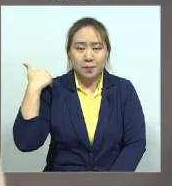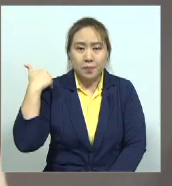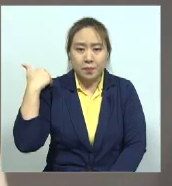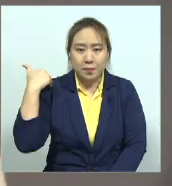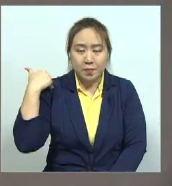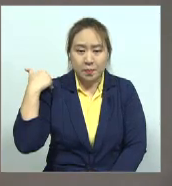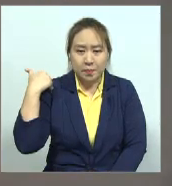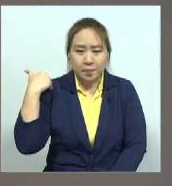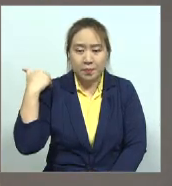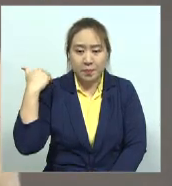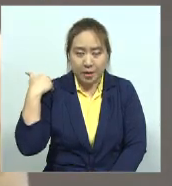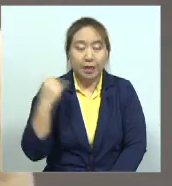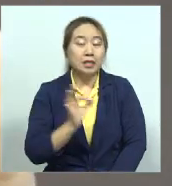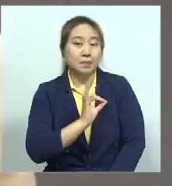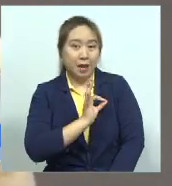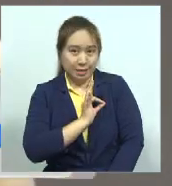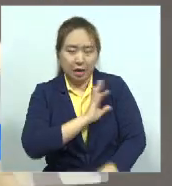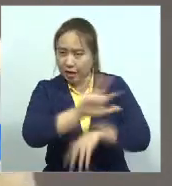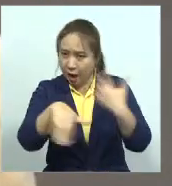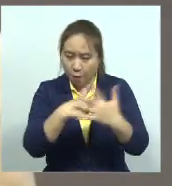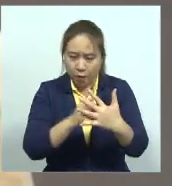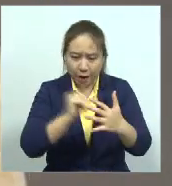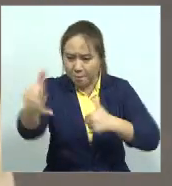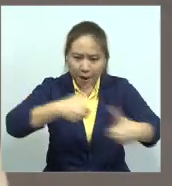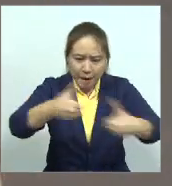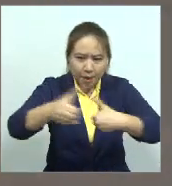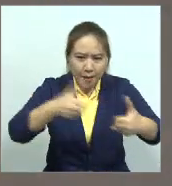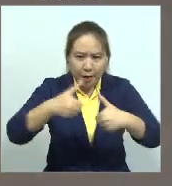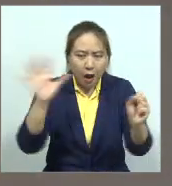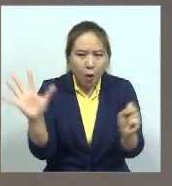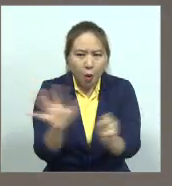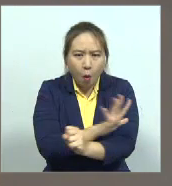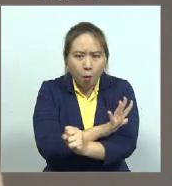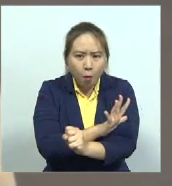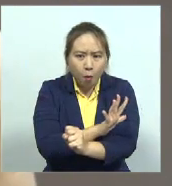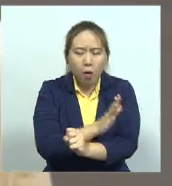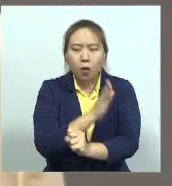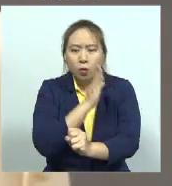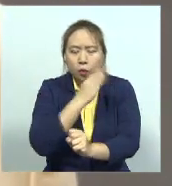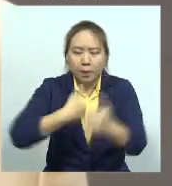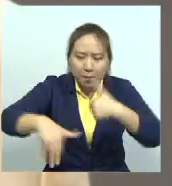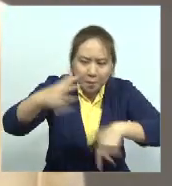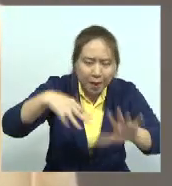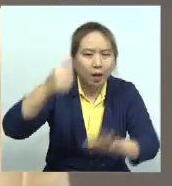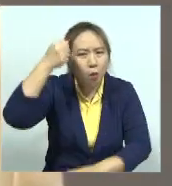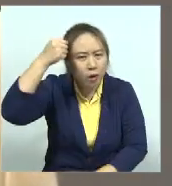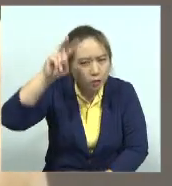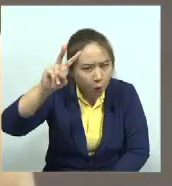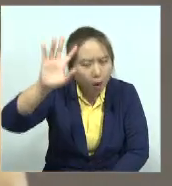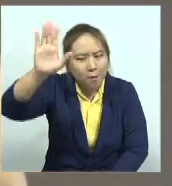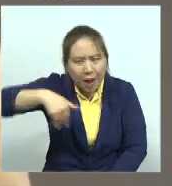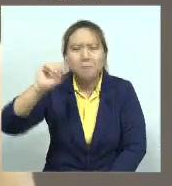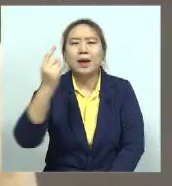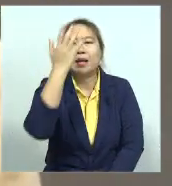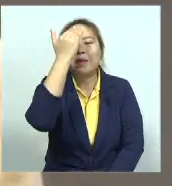มีสมาชิกมากันหมดแล้วมันคุณยายก็กลับบ้านไป2วันแล้วมาใหม่ อ ีกทำไมก็ประชุมซะเลยในวัน